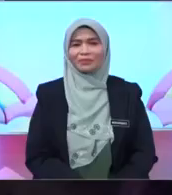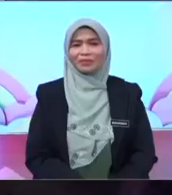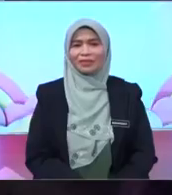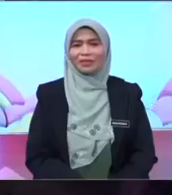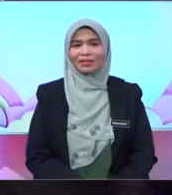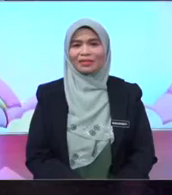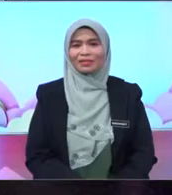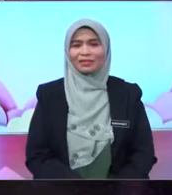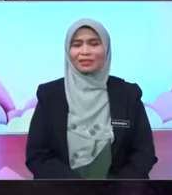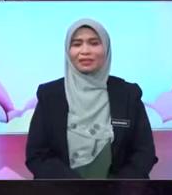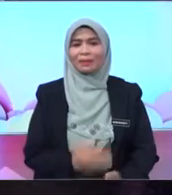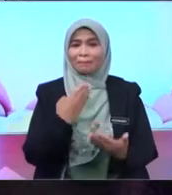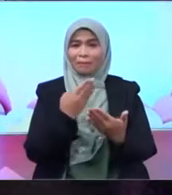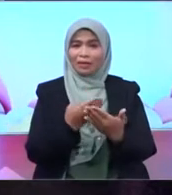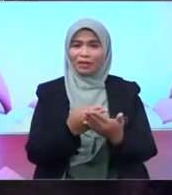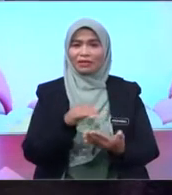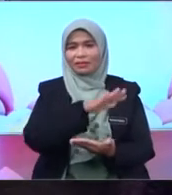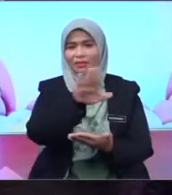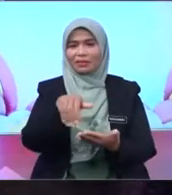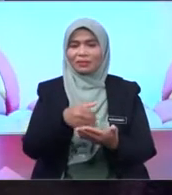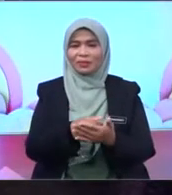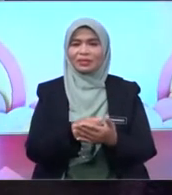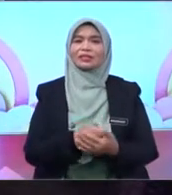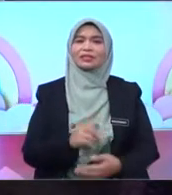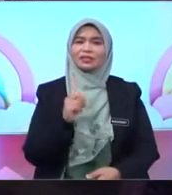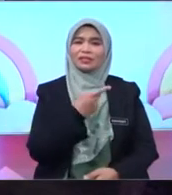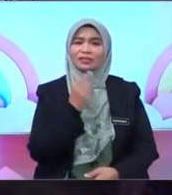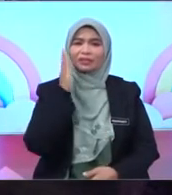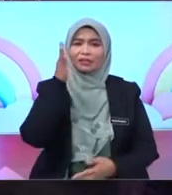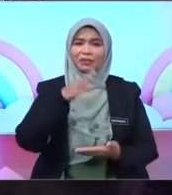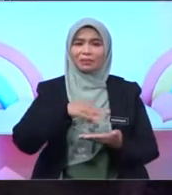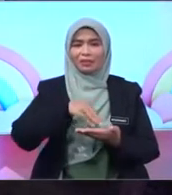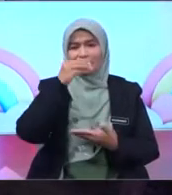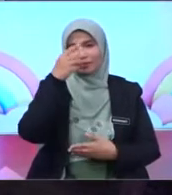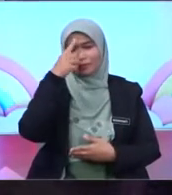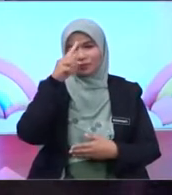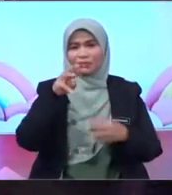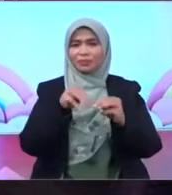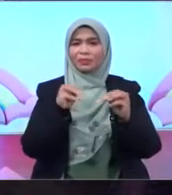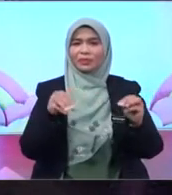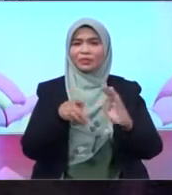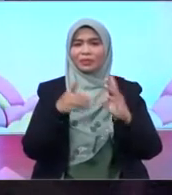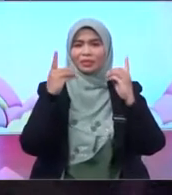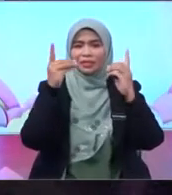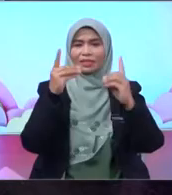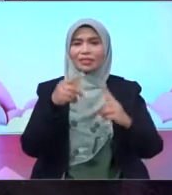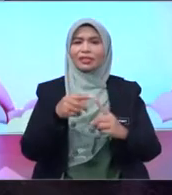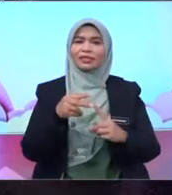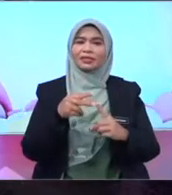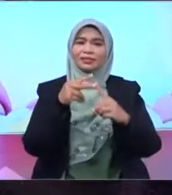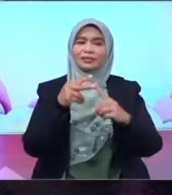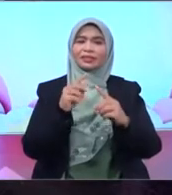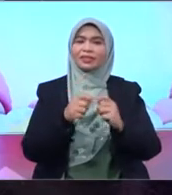by lah kau kawan semua hari ini kita enggak belajar pendidikan moral untuk murid-murid pendidikan khas tingkatan satu jenis